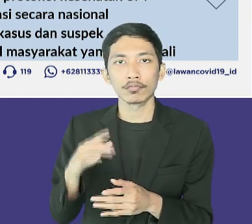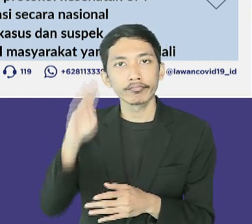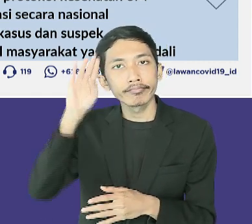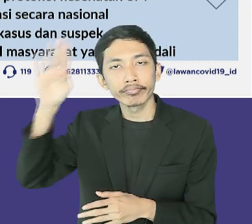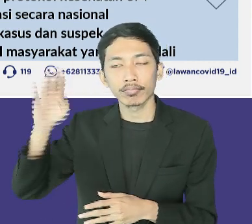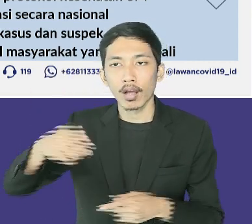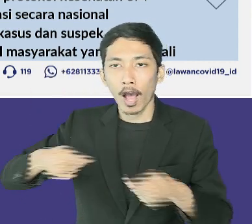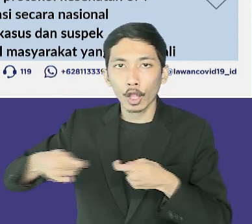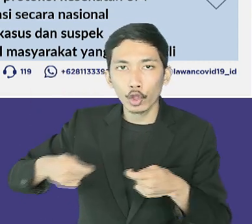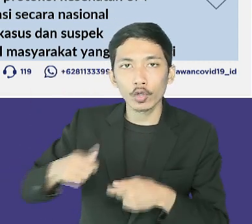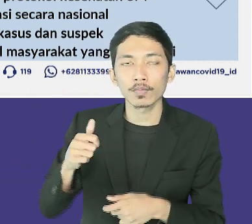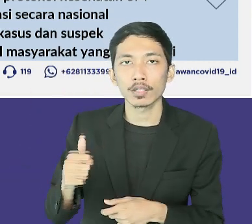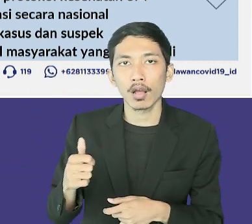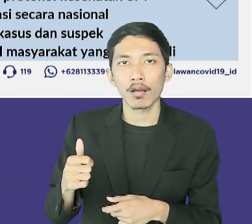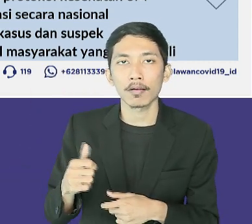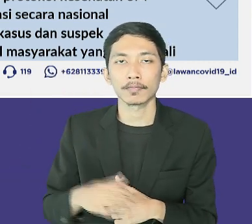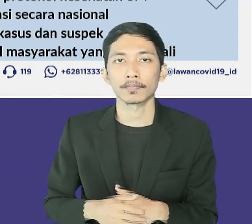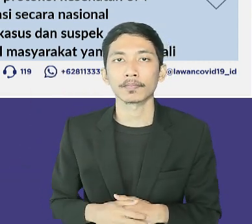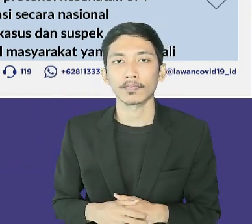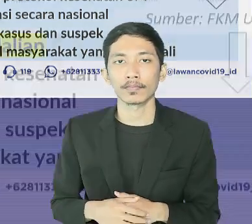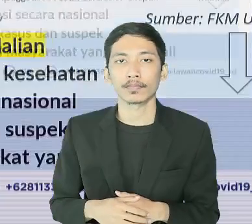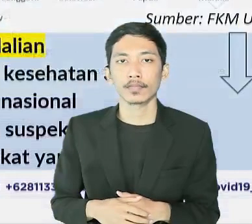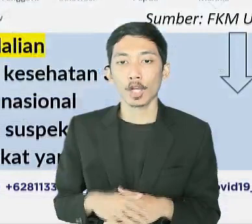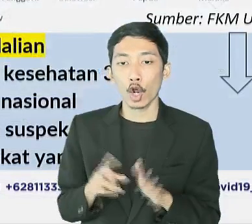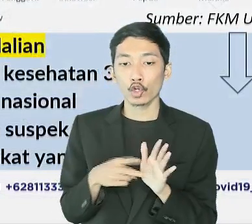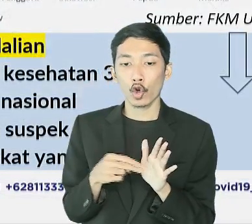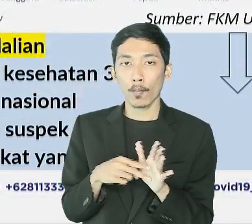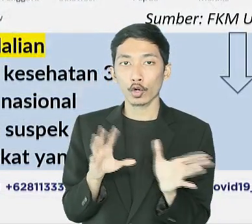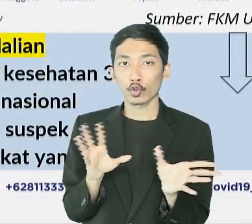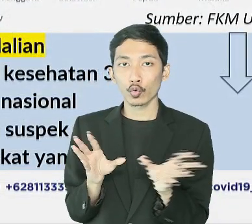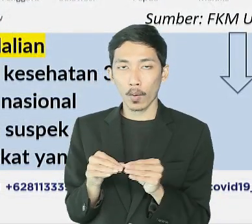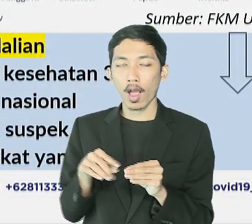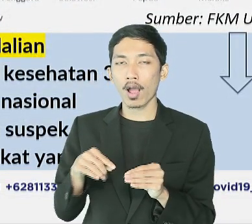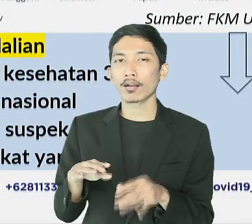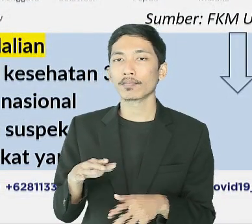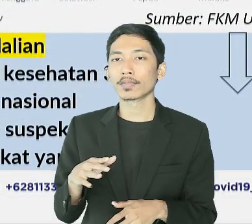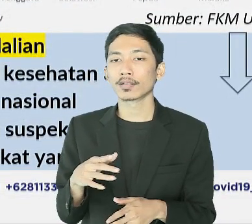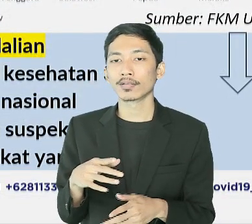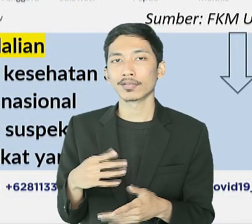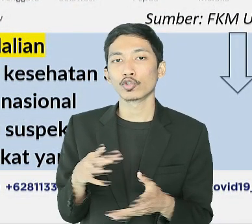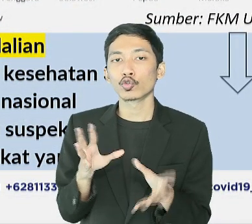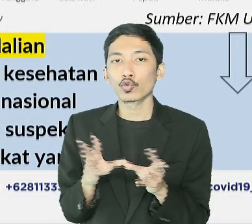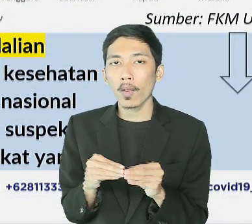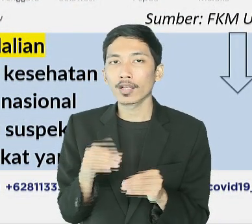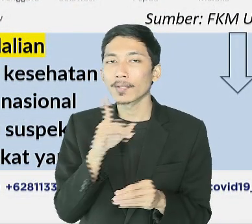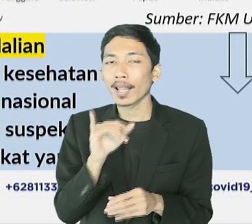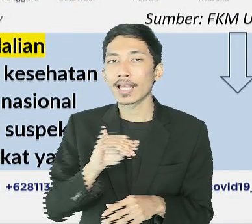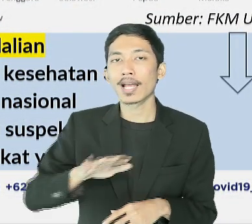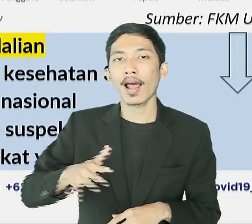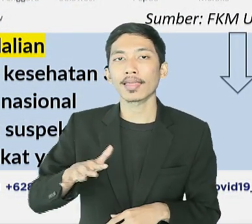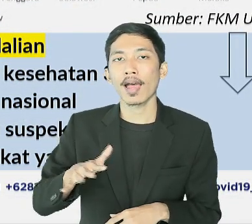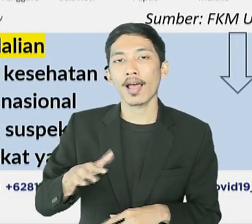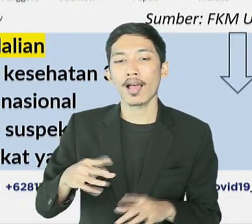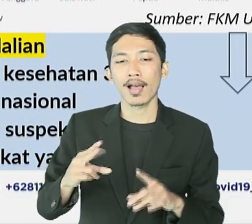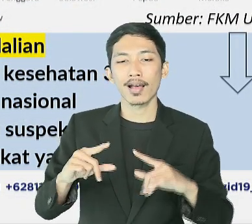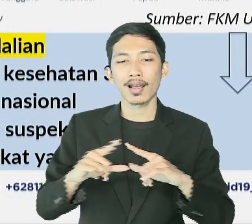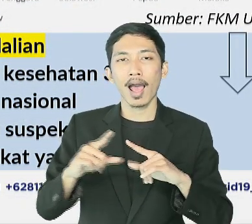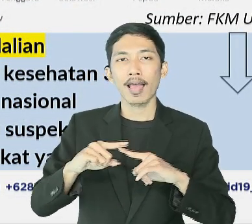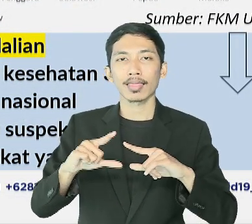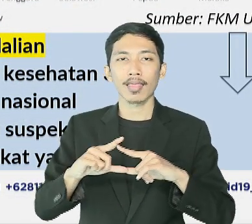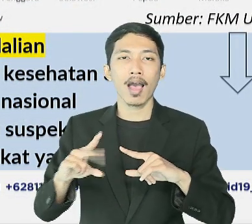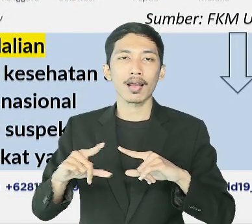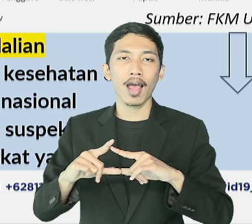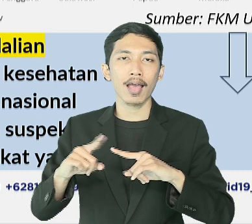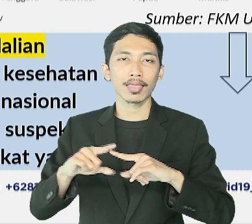Reproduction number atau angka reproduksi adalah rata-rata banyak orang yang terinfeksi akibat terpapar dari satu